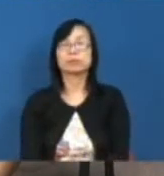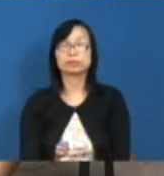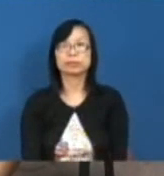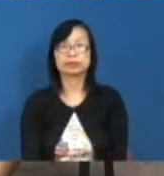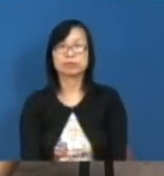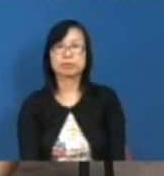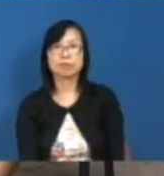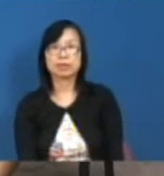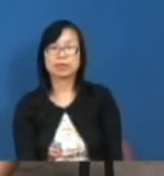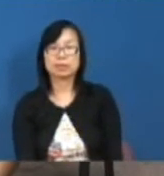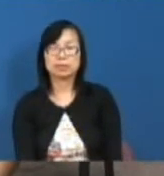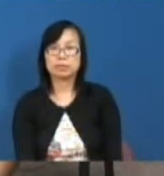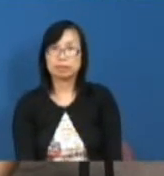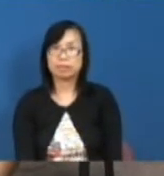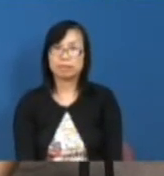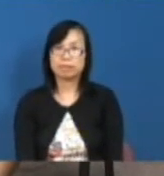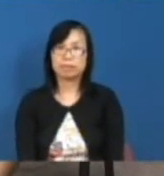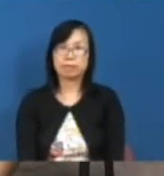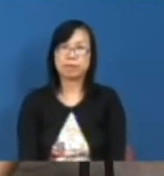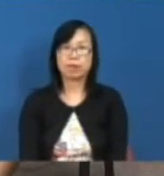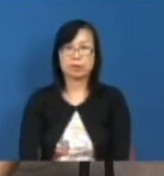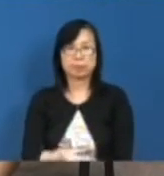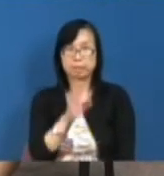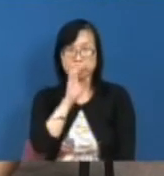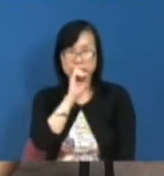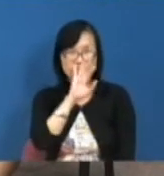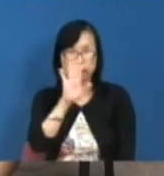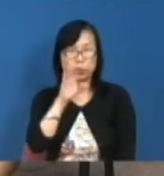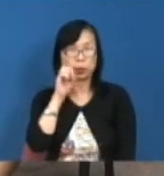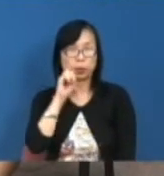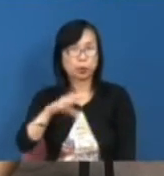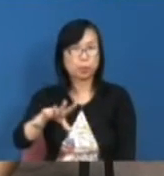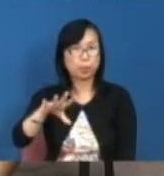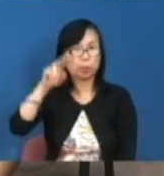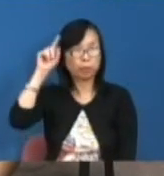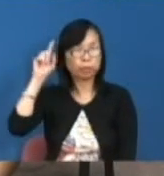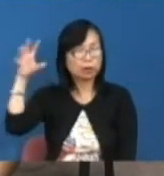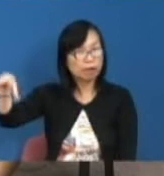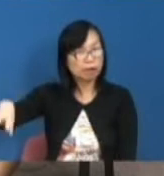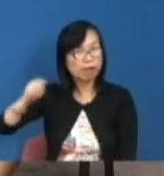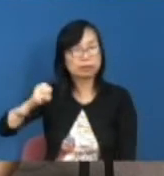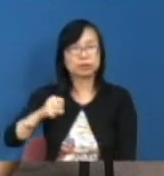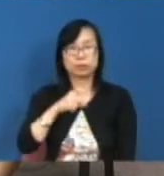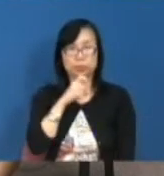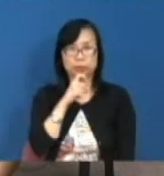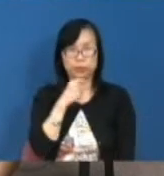嘅。我哋唔係分分鐘使用暴，唔係分分鐘使用力，但係用力嘅人係有原因